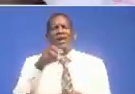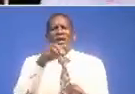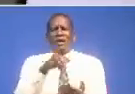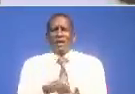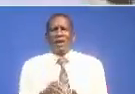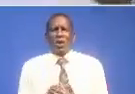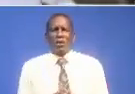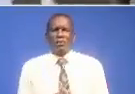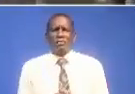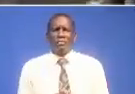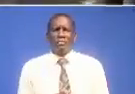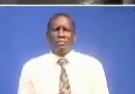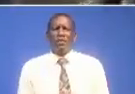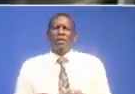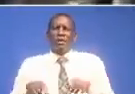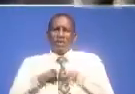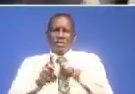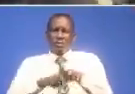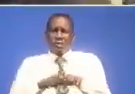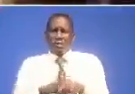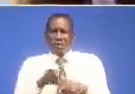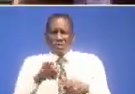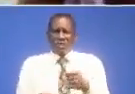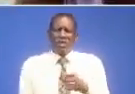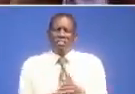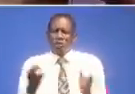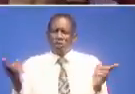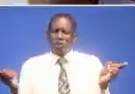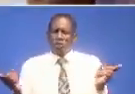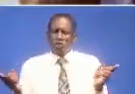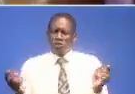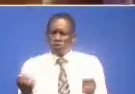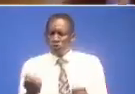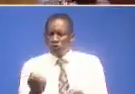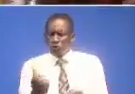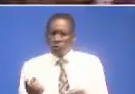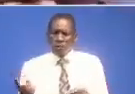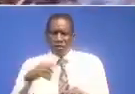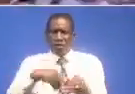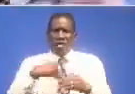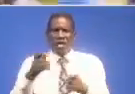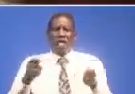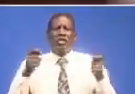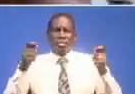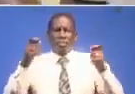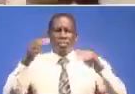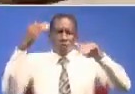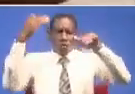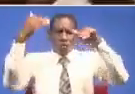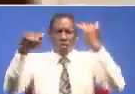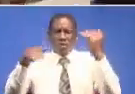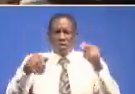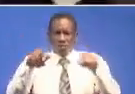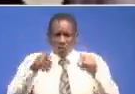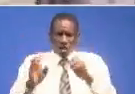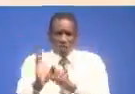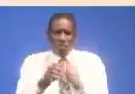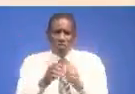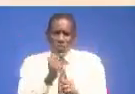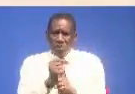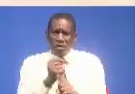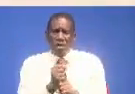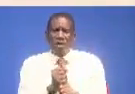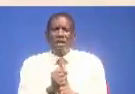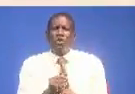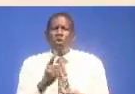tena. Aidha, yalijiri siku chache baada ya maandamano ya wanafunzi wa vyuo vikuu vya humu nchini